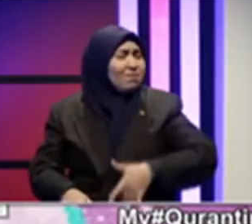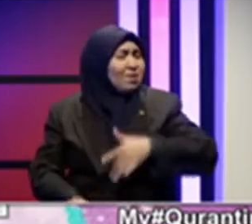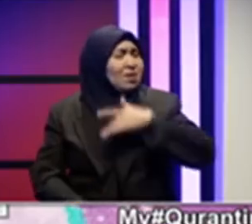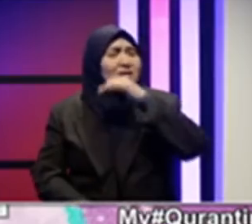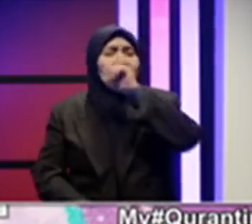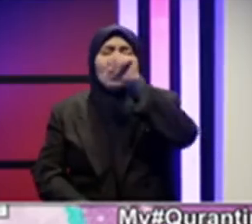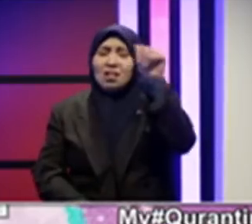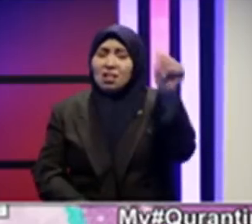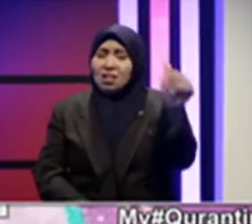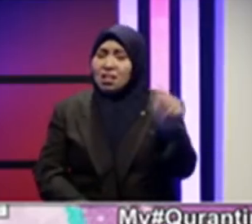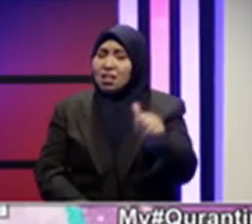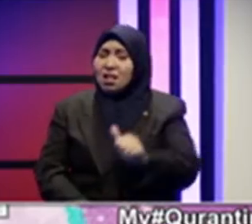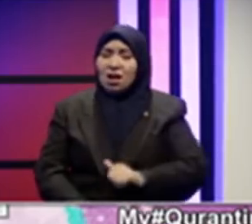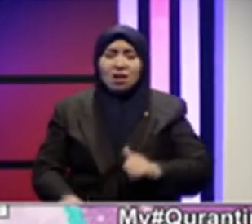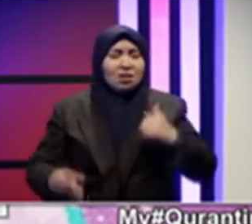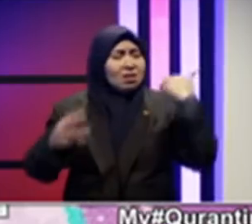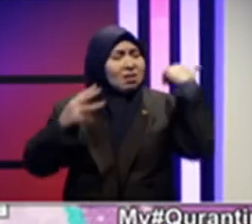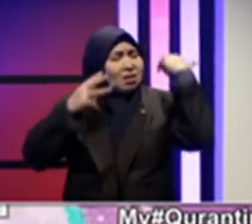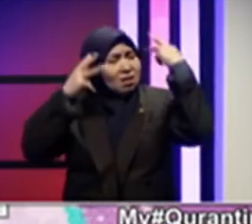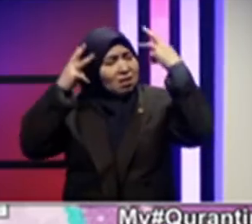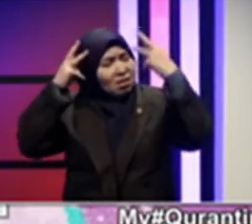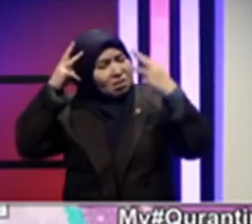وَلَا